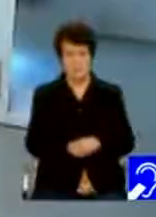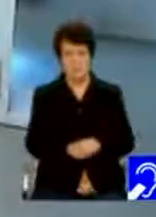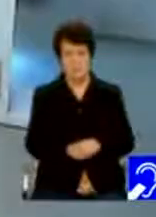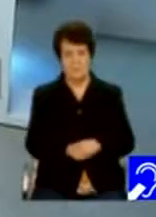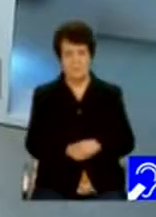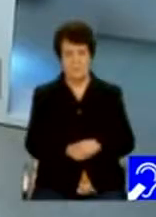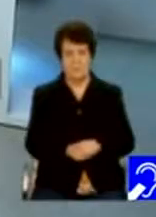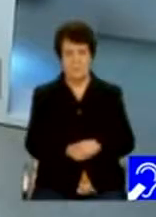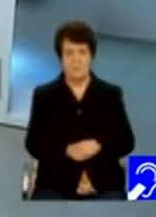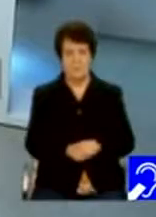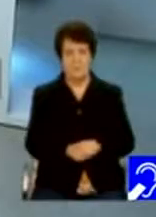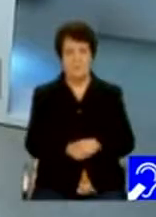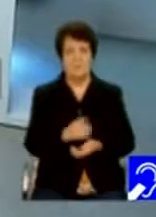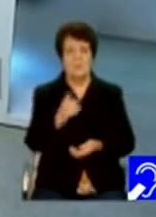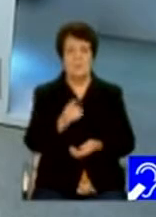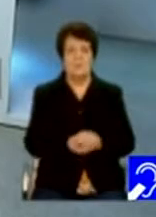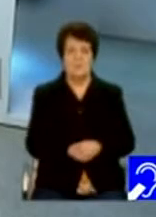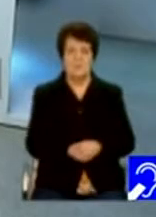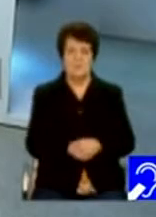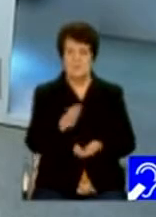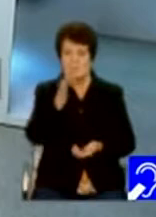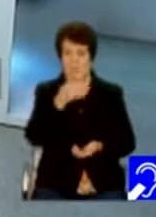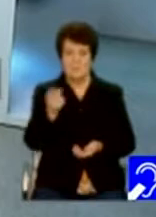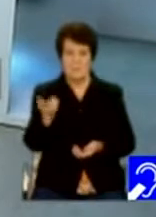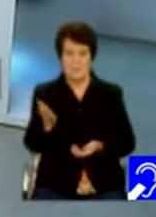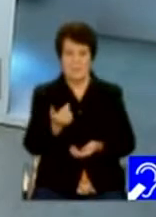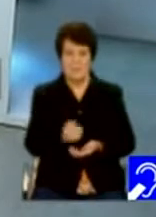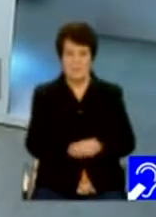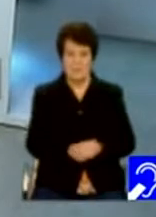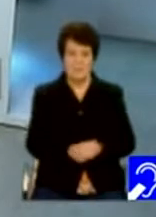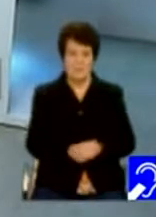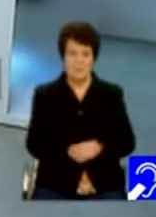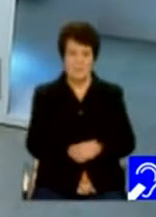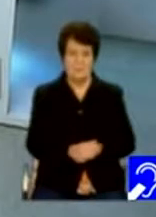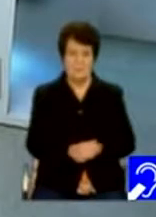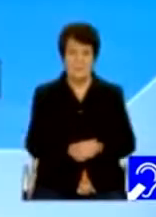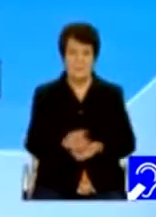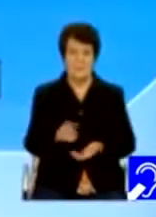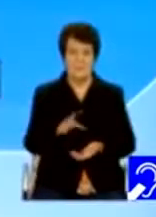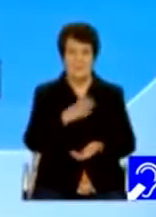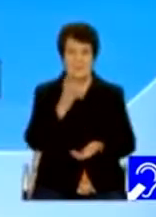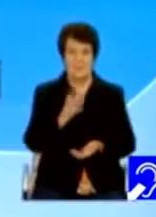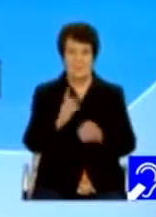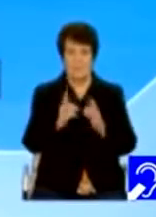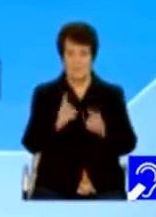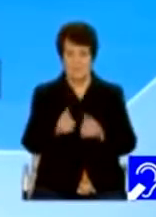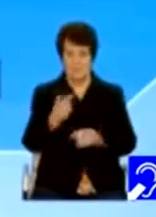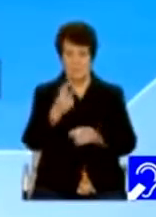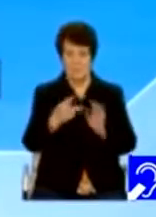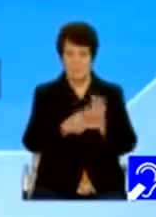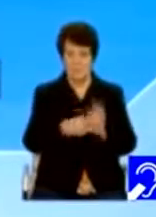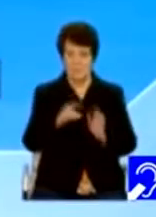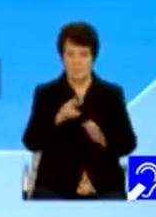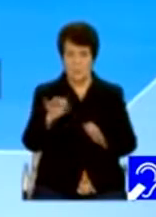dată? Gata. Nu mai are timp, doamna. Mulțumim. La mine s-a memorizat data semnării acordului, că e 28 iunie,